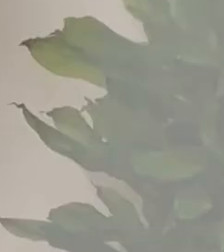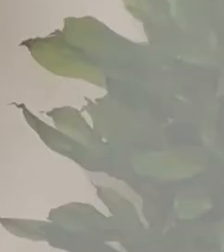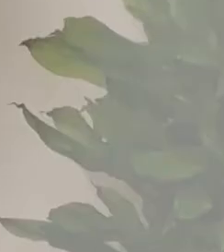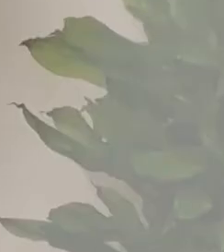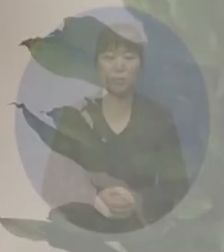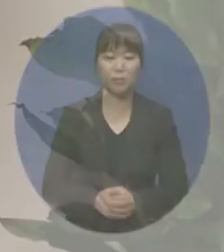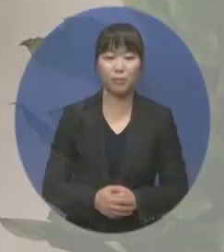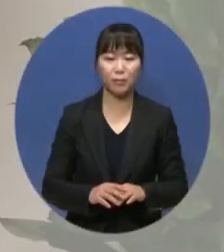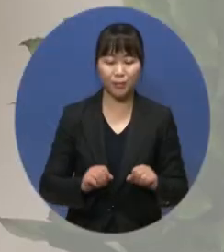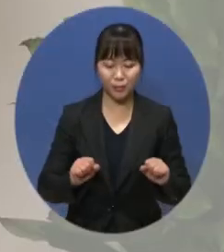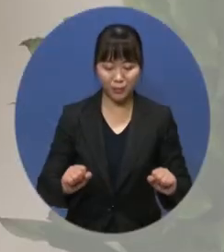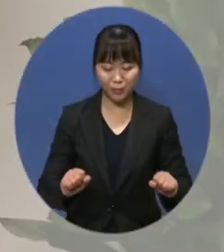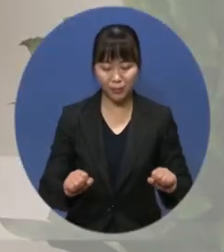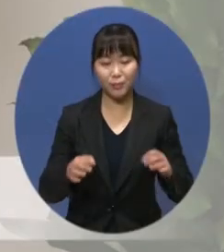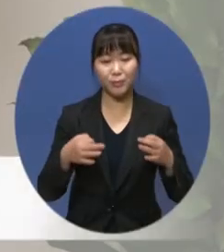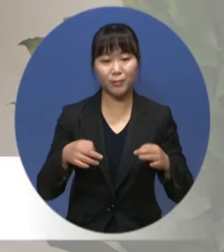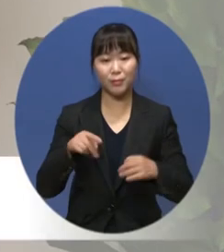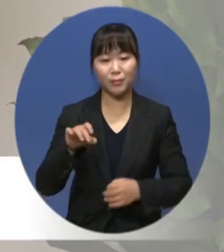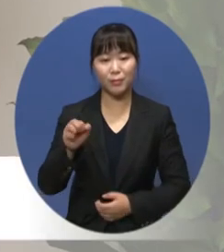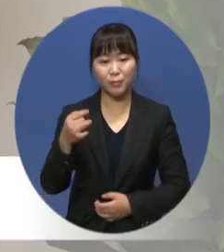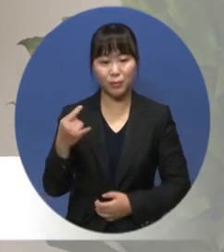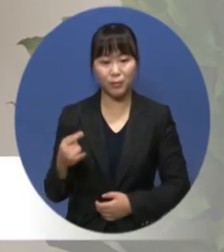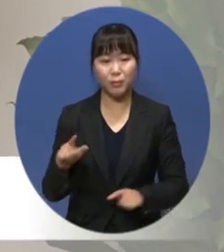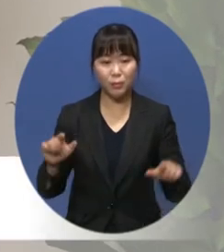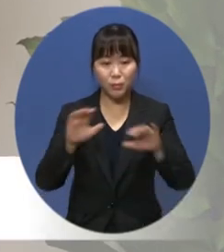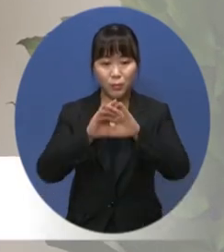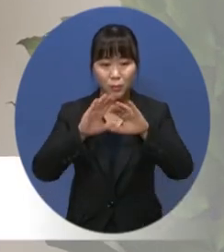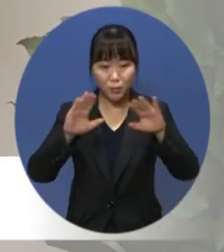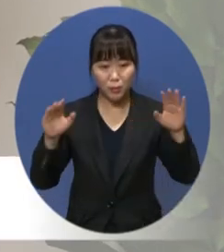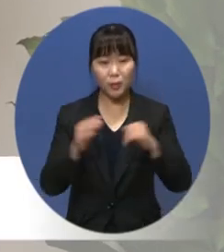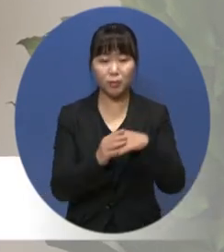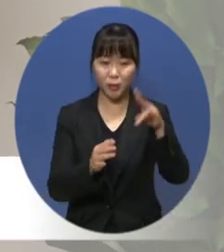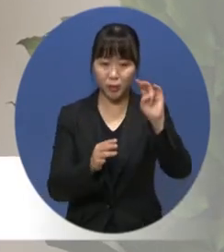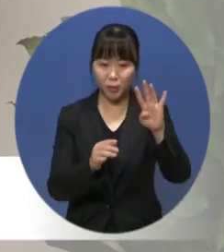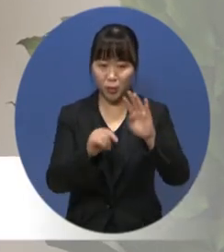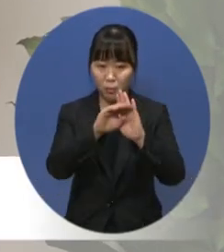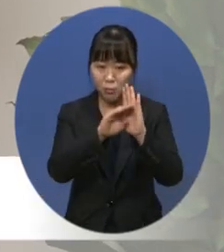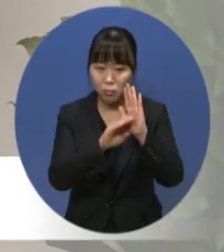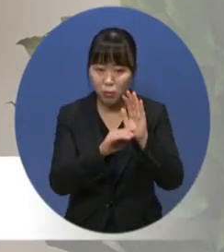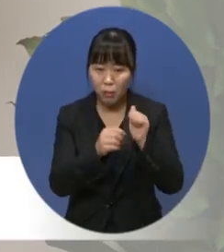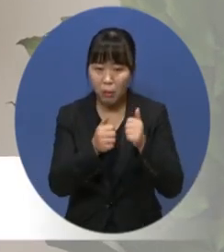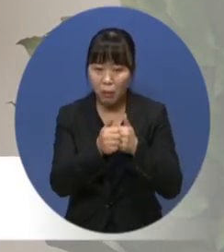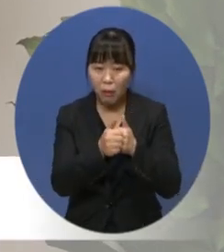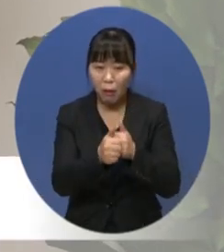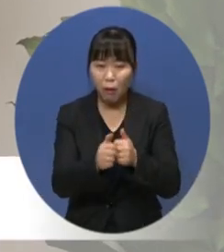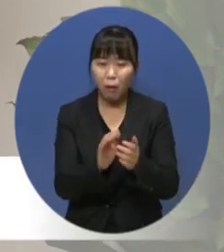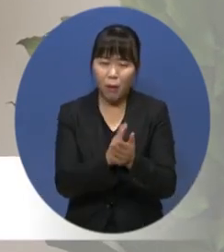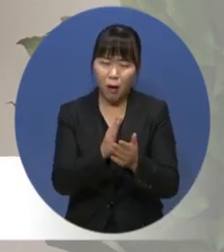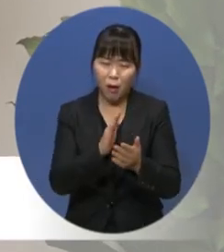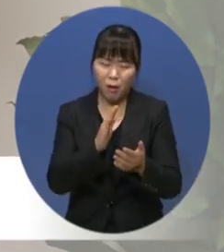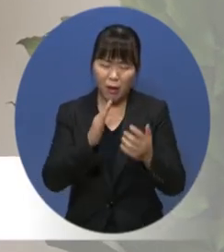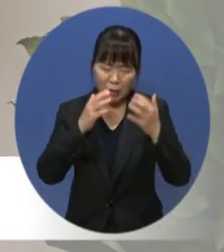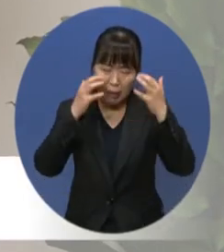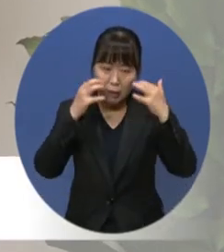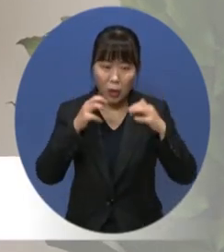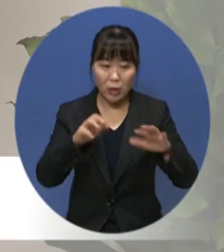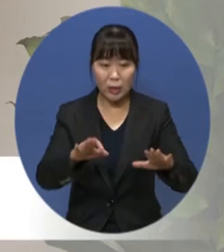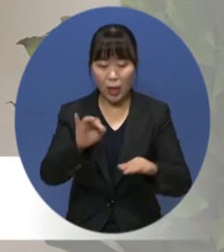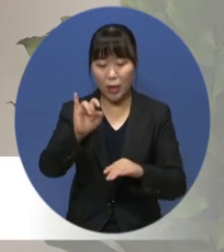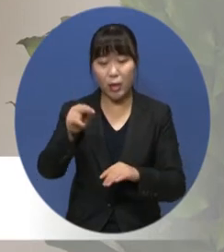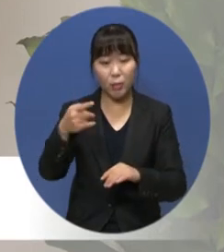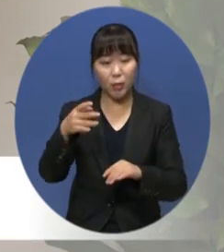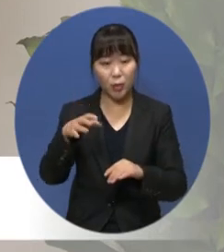안녕하세요 김삼 입니다 날씨가 절개 맞춤 않습니다 이렇게 강렬한 할 것 열기가 1동에